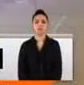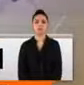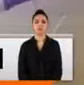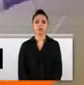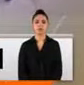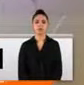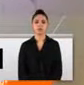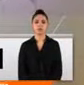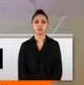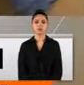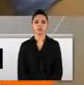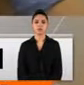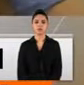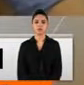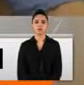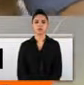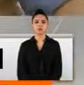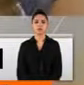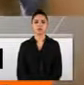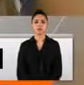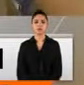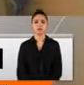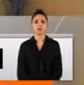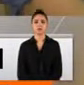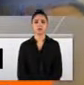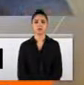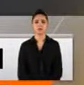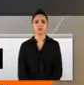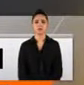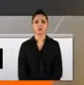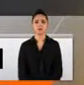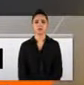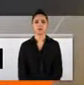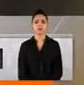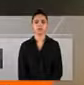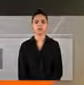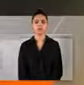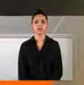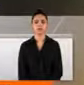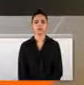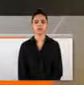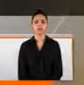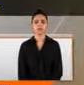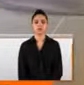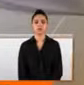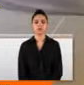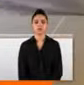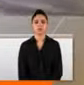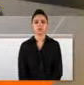erişim güvence altına alınmadan salgının sona ermeyeceği ve ekonomik